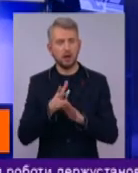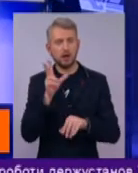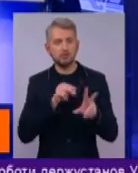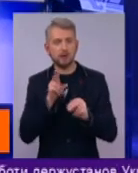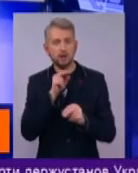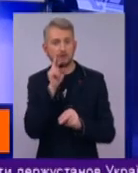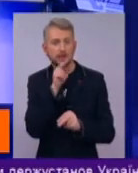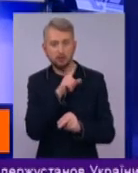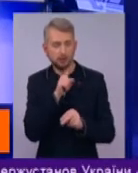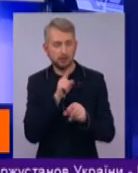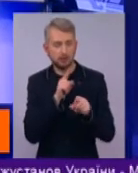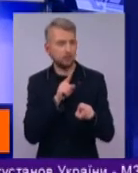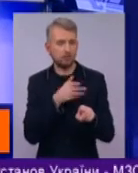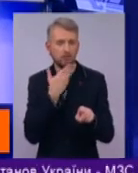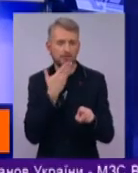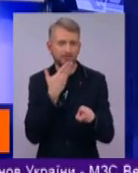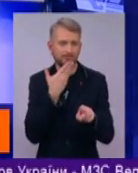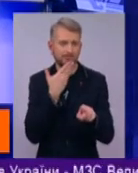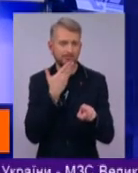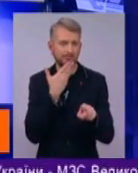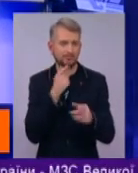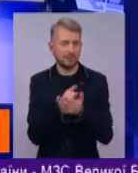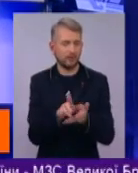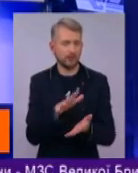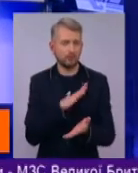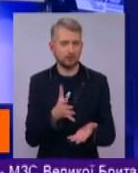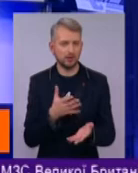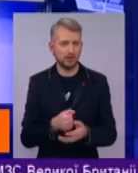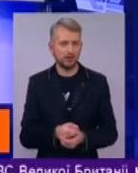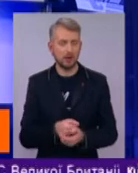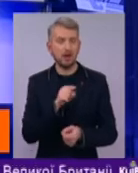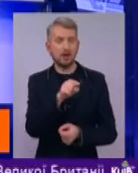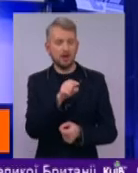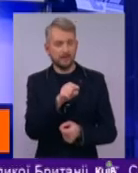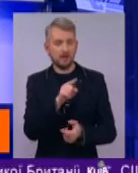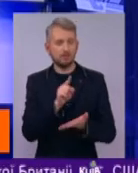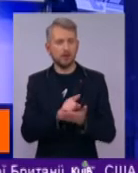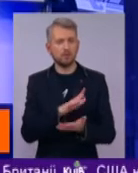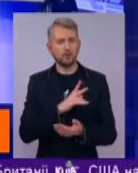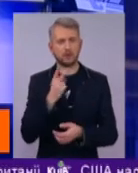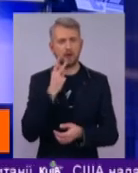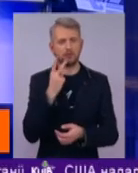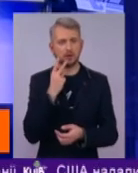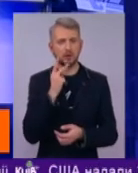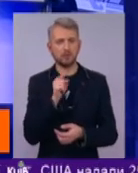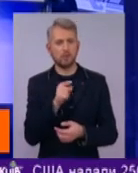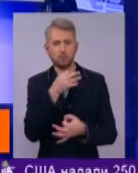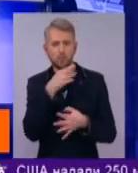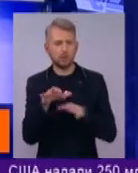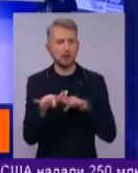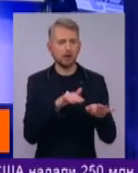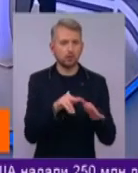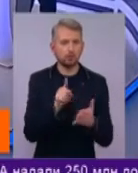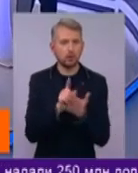схибити в нього не повинно бути. Тобто він має бути завжди, його будь-який крок має